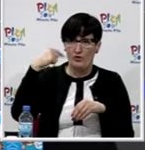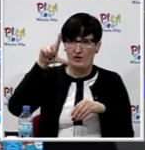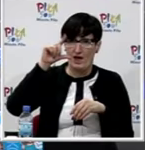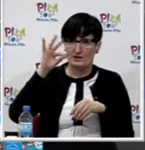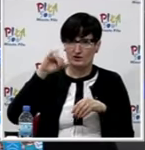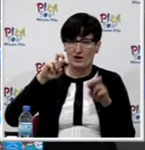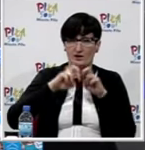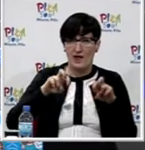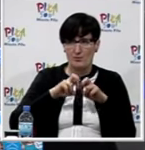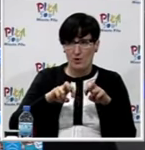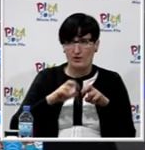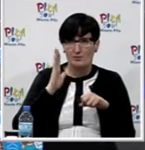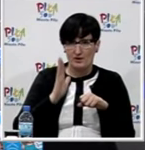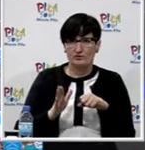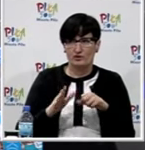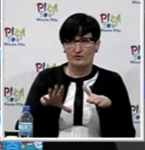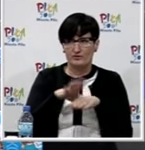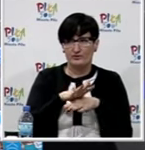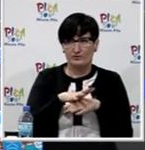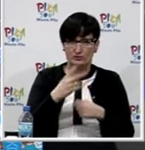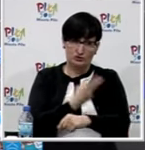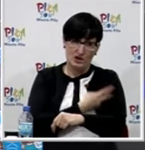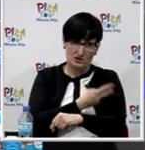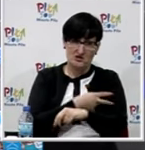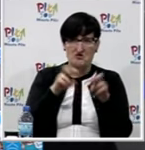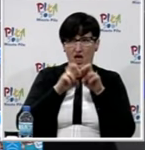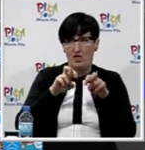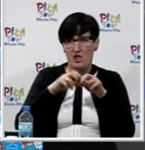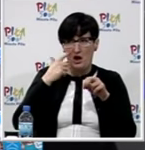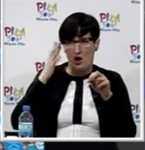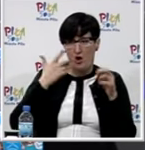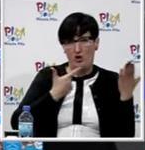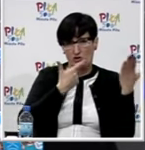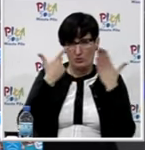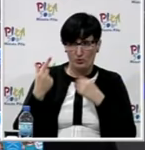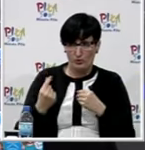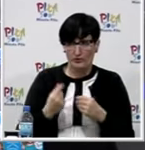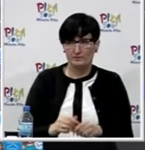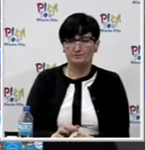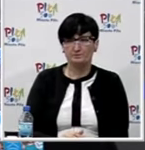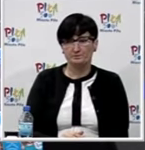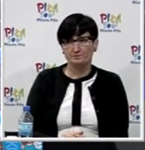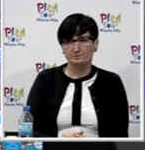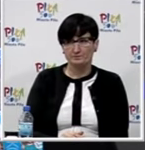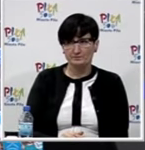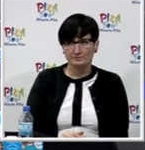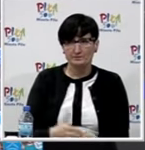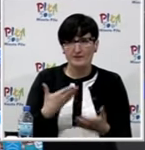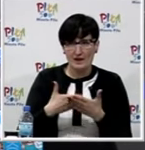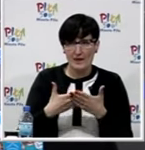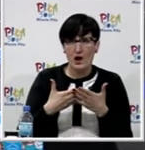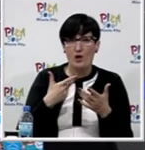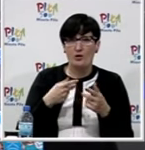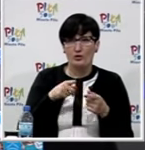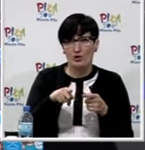no i no, około 7 dni podobno ma trwać ten remont, także te utrudnienia na pewno